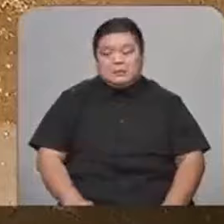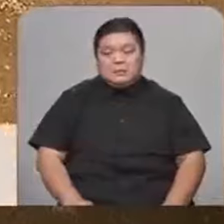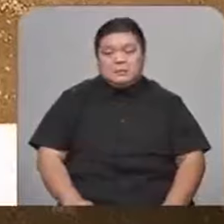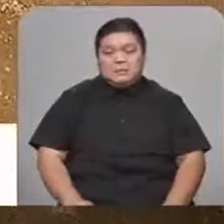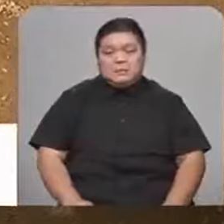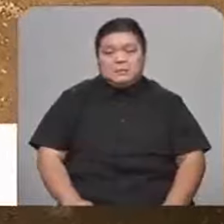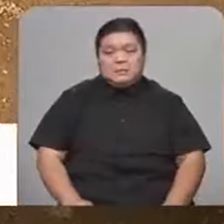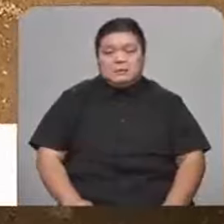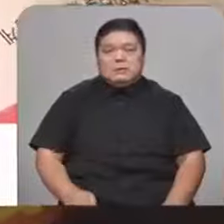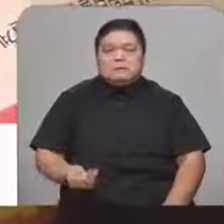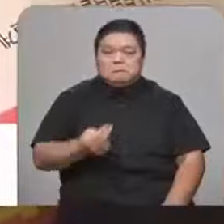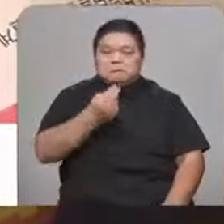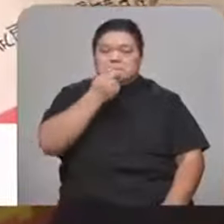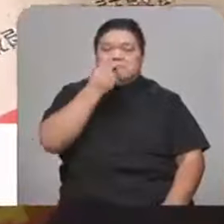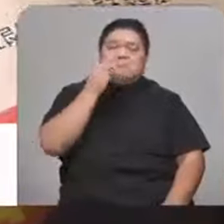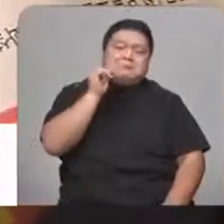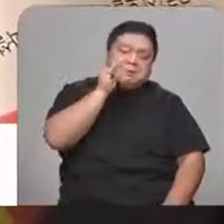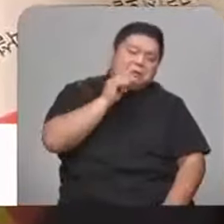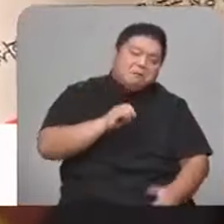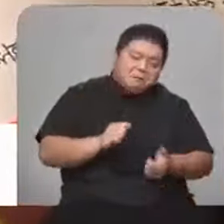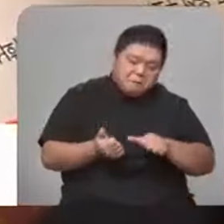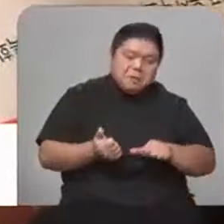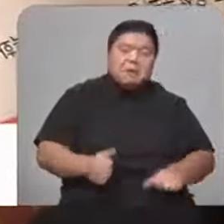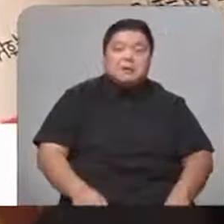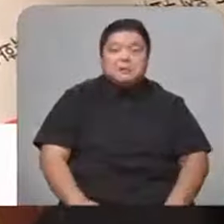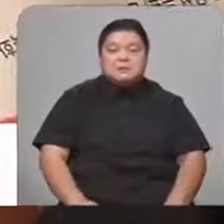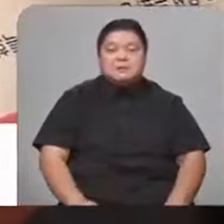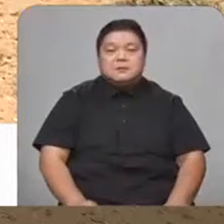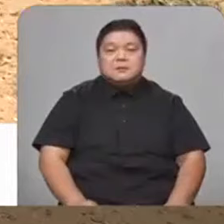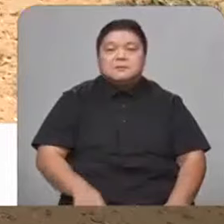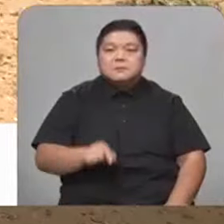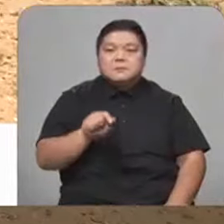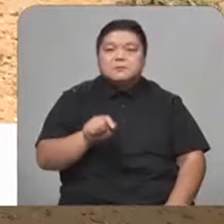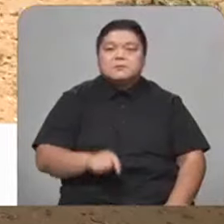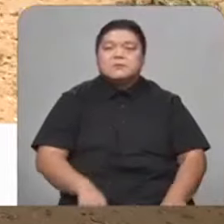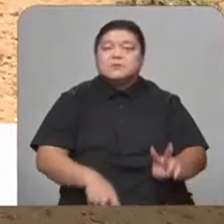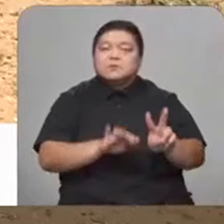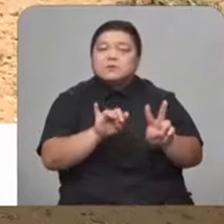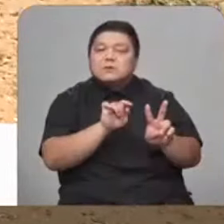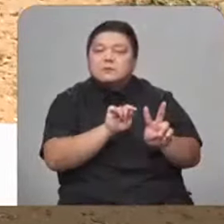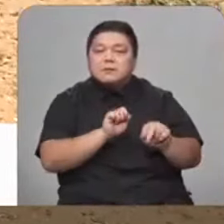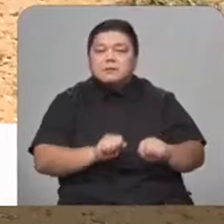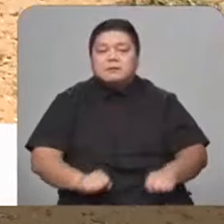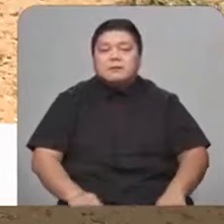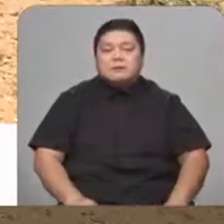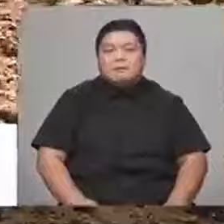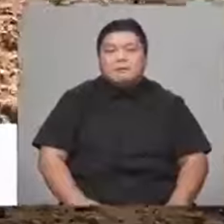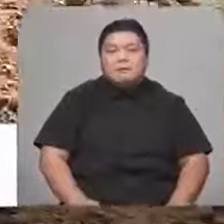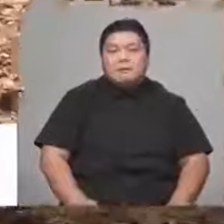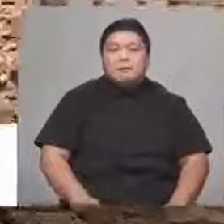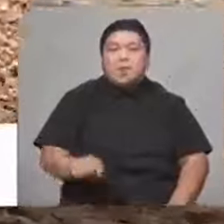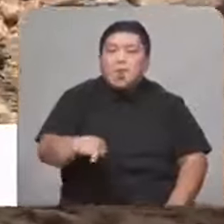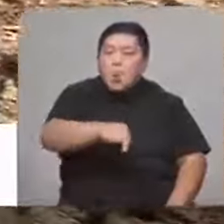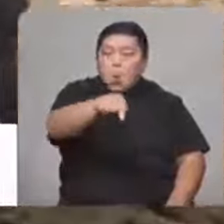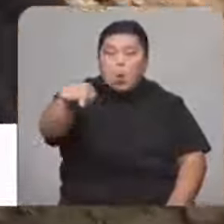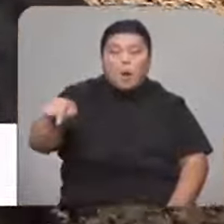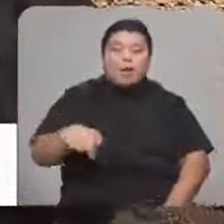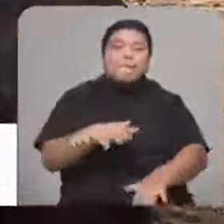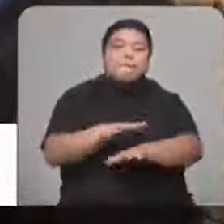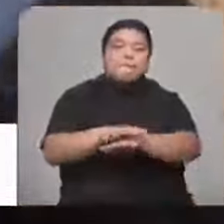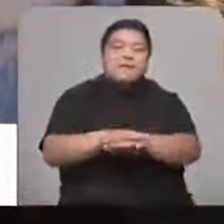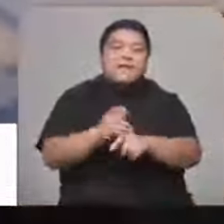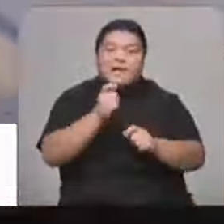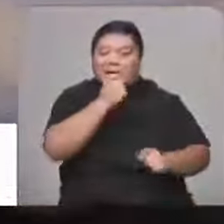일산화탄소 중독이 사망 원인으로 추정됩니다. 경찰 조사 결과 숨진 외국인들은 사고를 당한 장소 일대에서